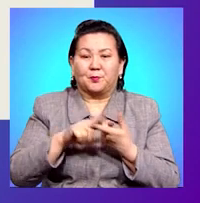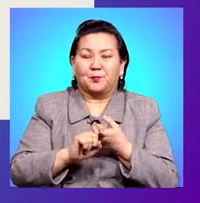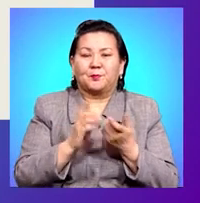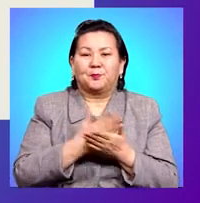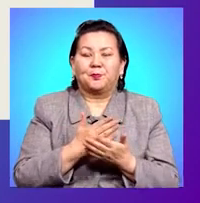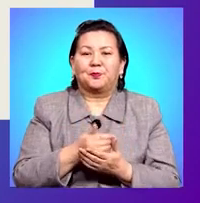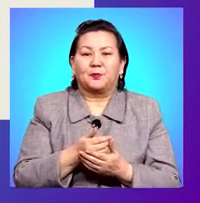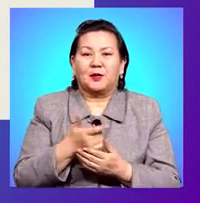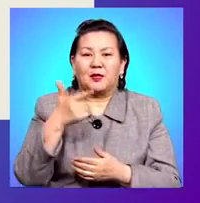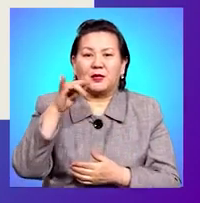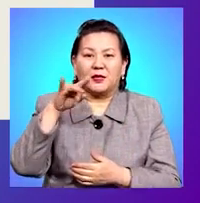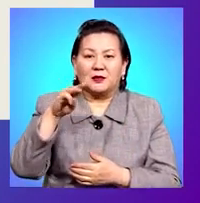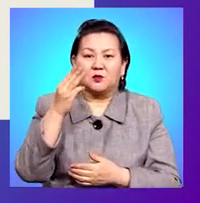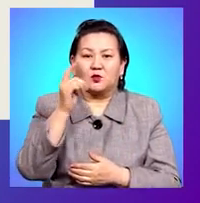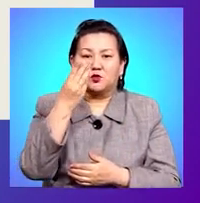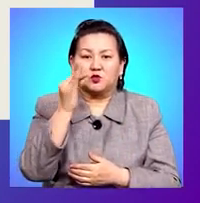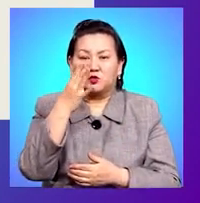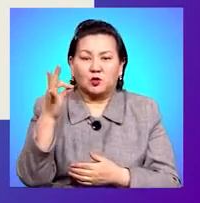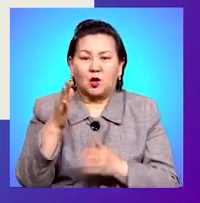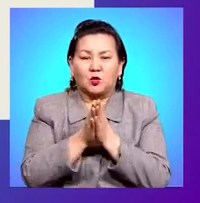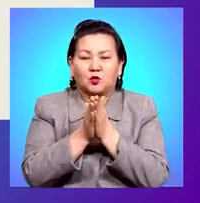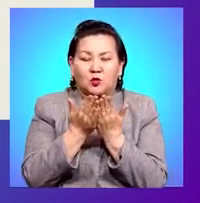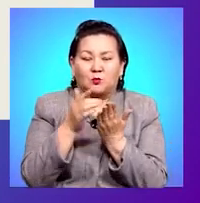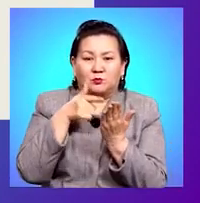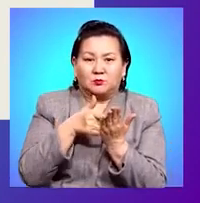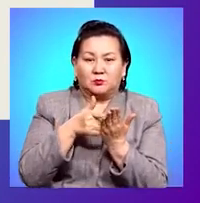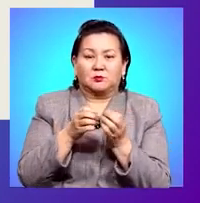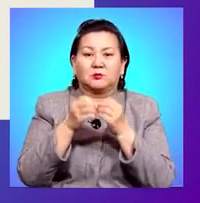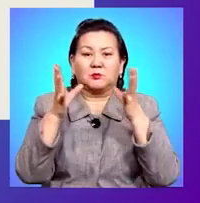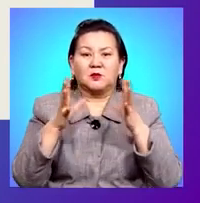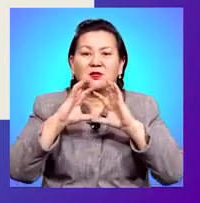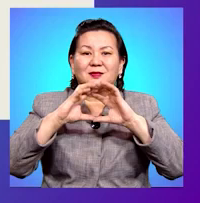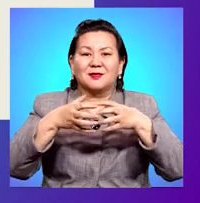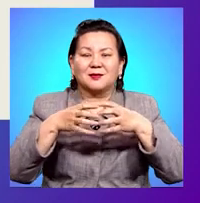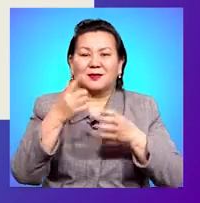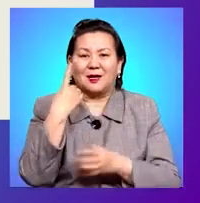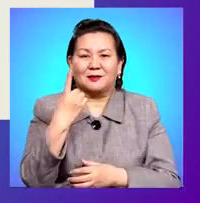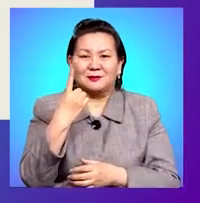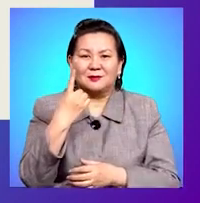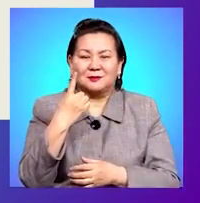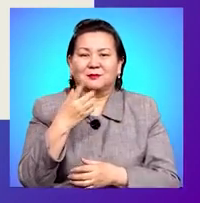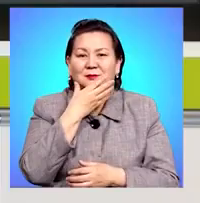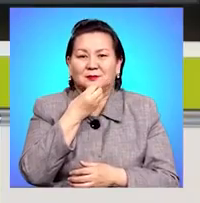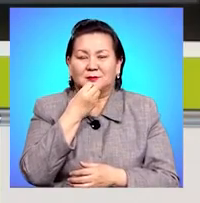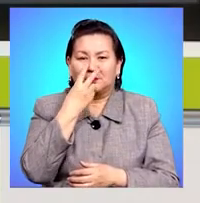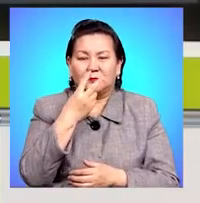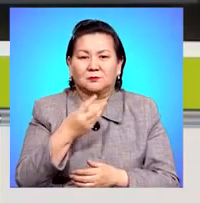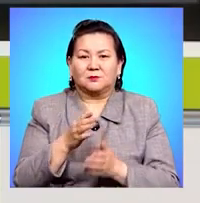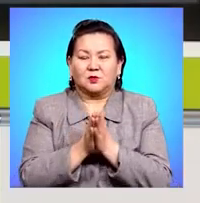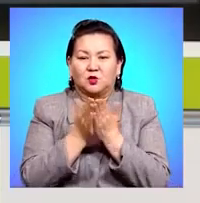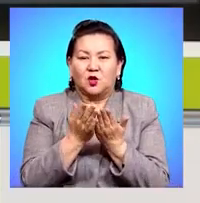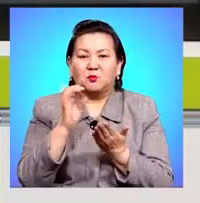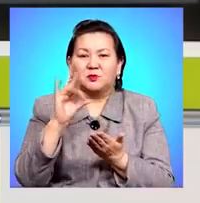төшхийг гэрэл төшөөнд мөнгөлж номон зориулан босгосных нь хувьд дэлхийд цорын ганц одоо хувь гэж үздэг.